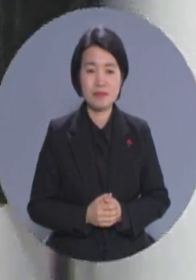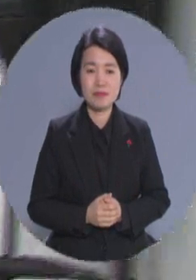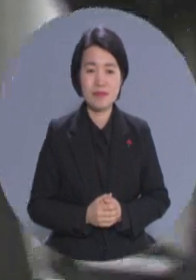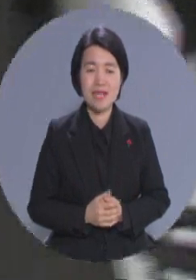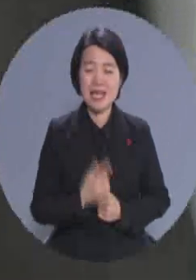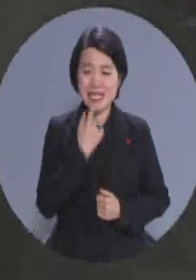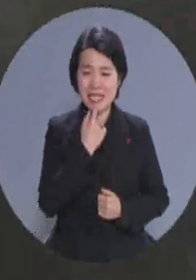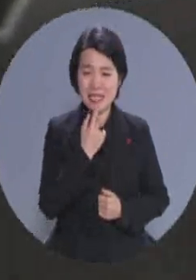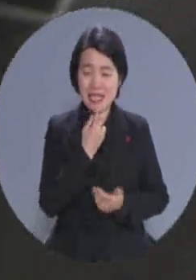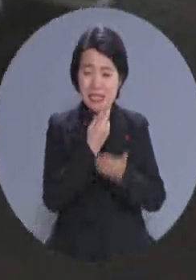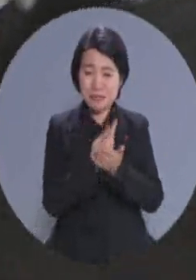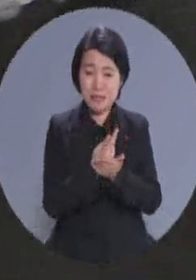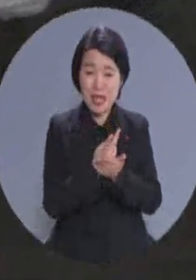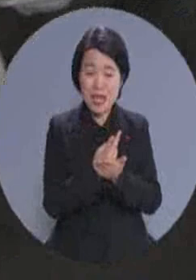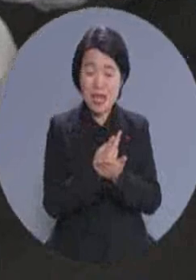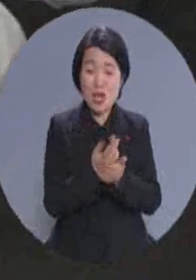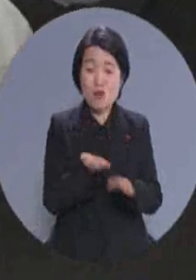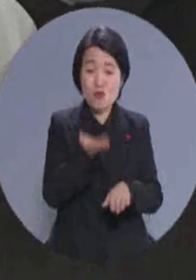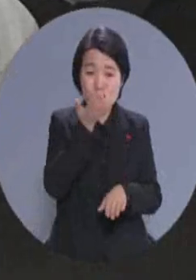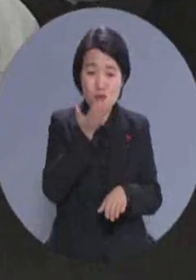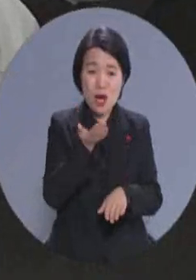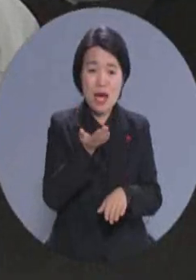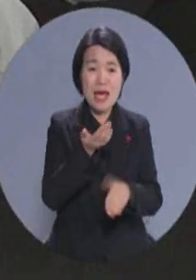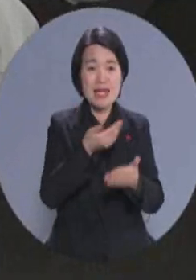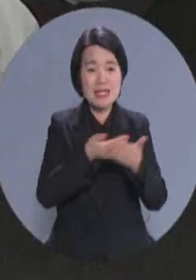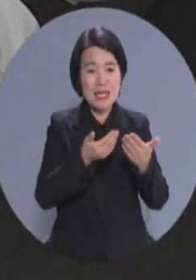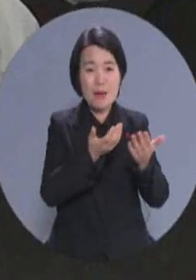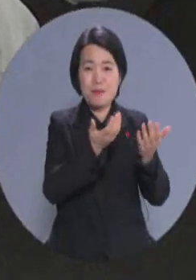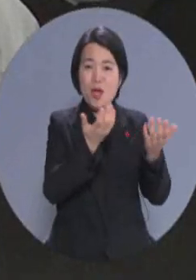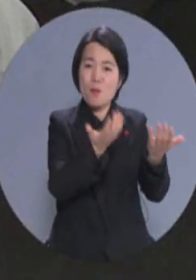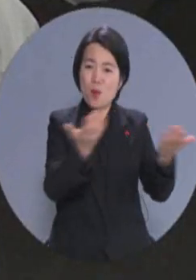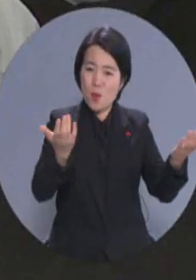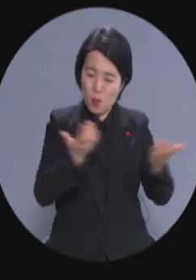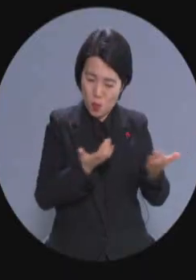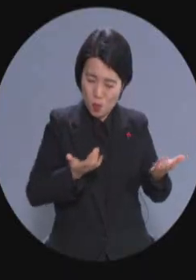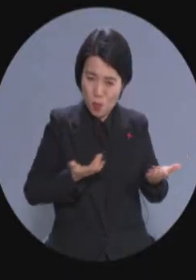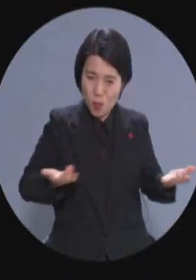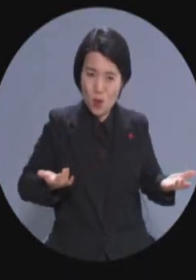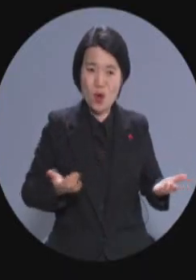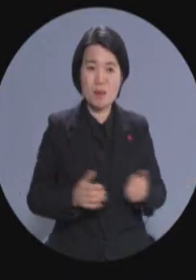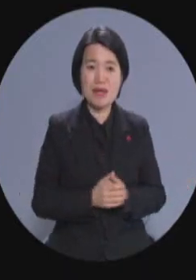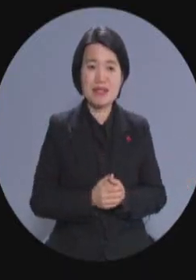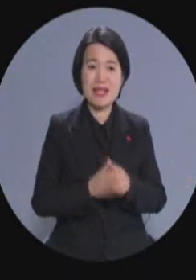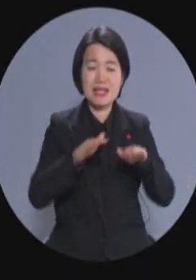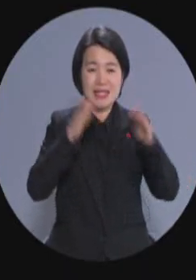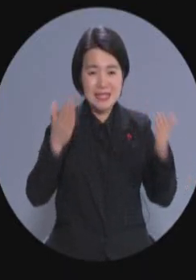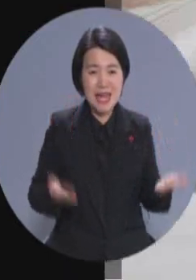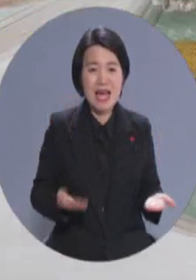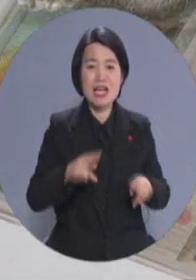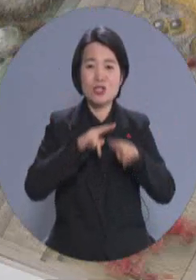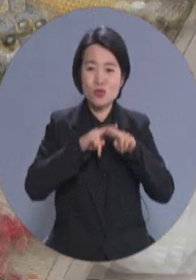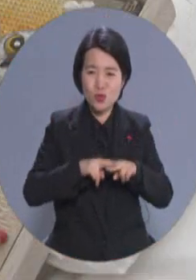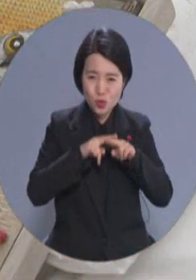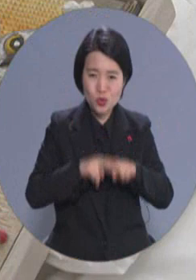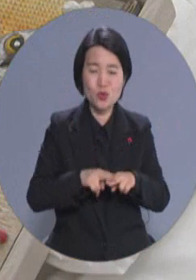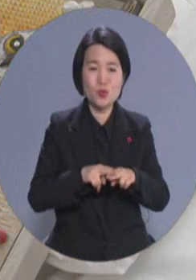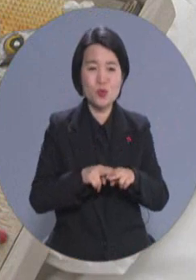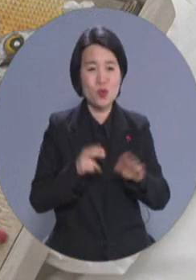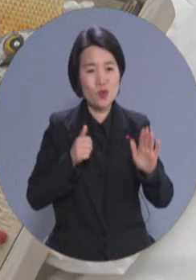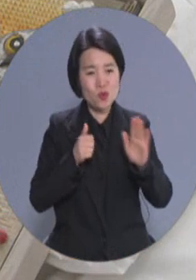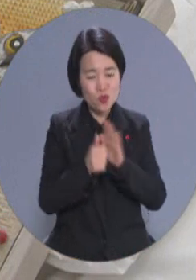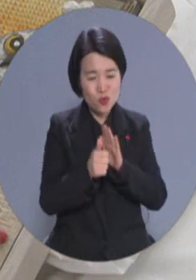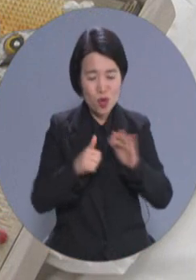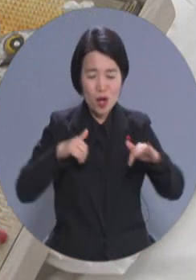새하얀 침대보 위로 크고 작은 그림들이 빼곡히 놓여 있습니다 책상과 소파는 물론 객시 입구의